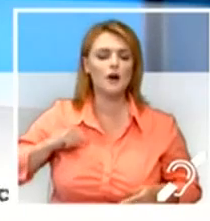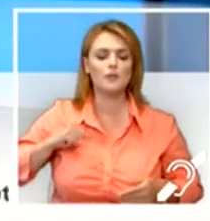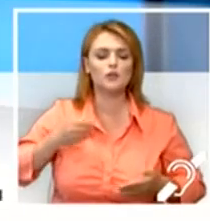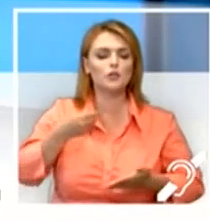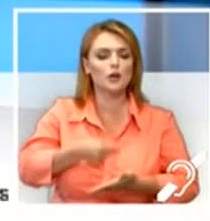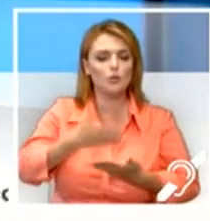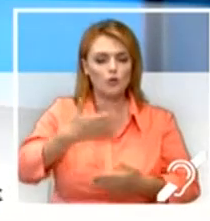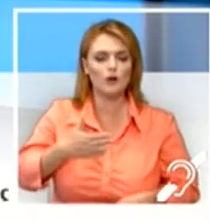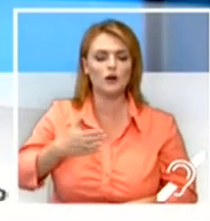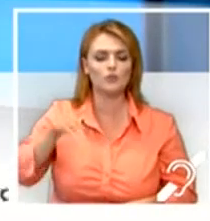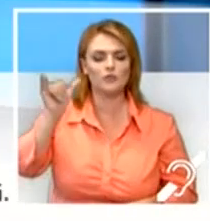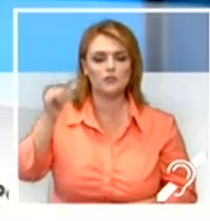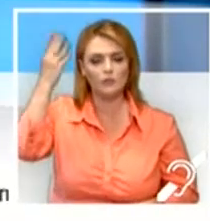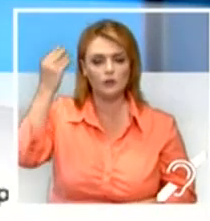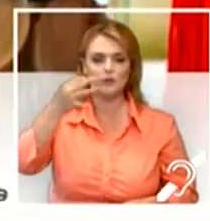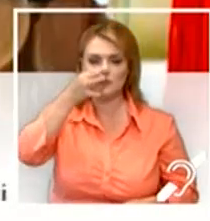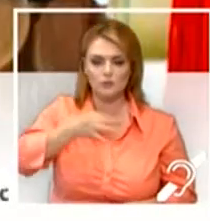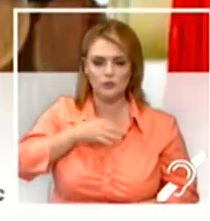facultăți, știe colega mea, Maria Timofti.